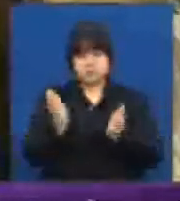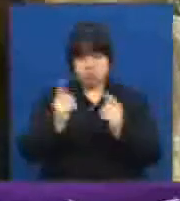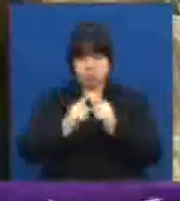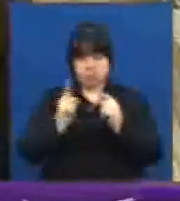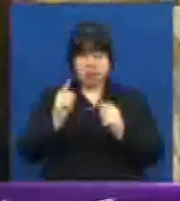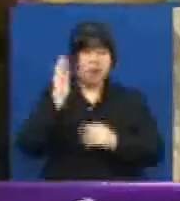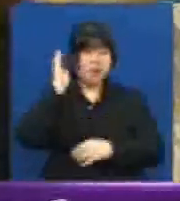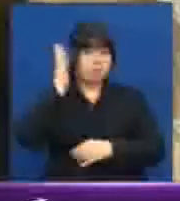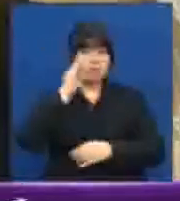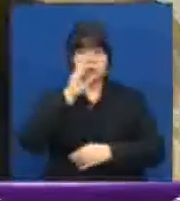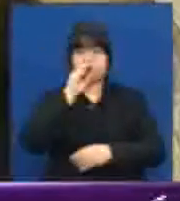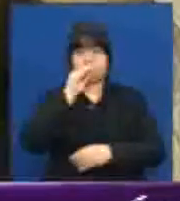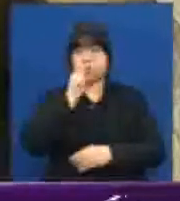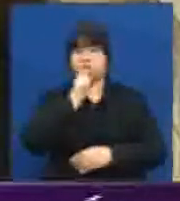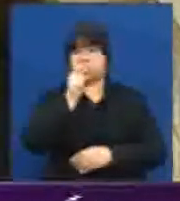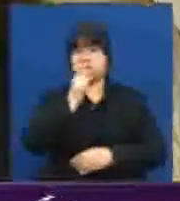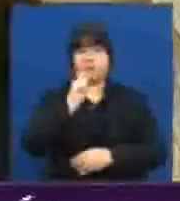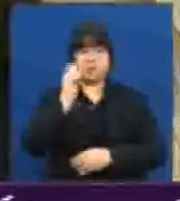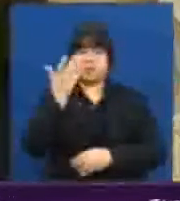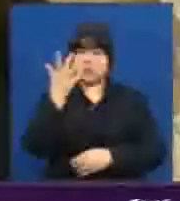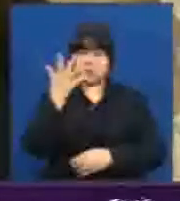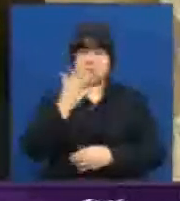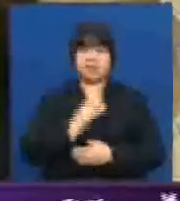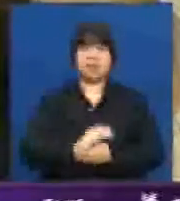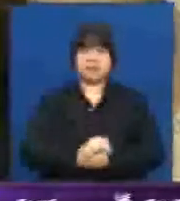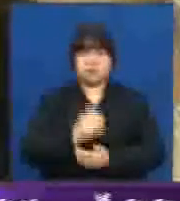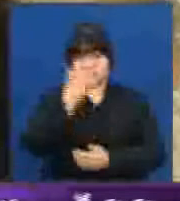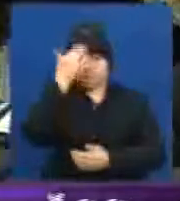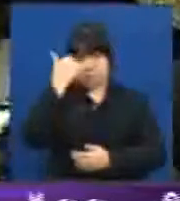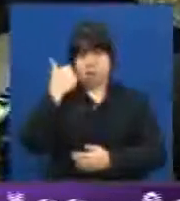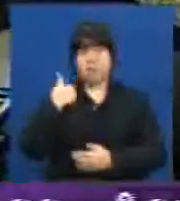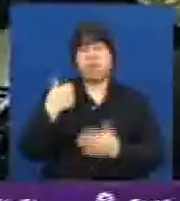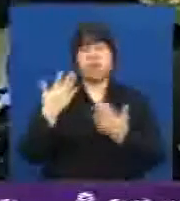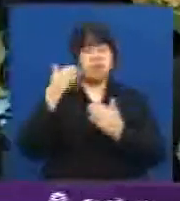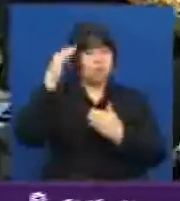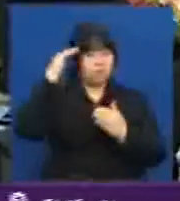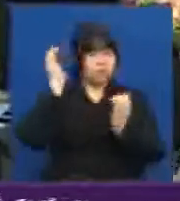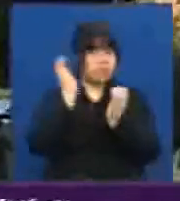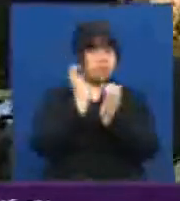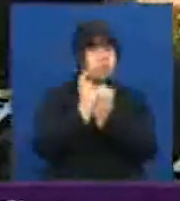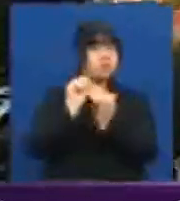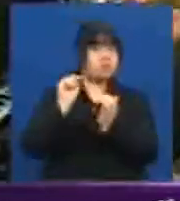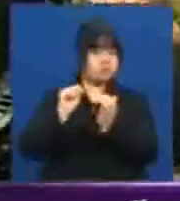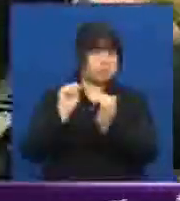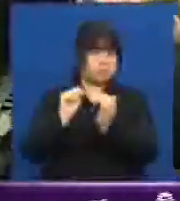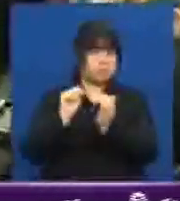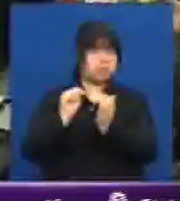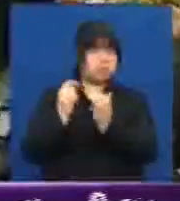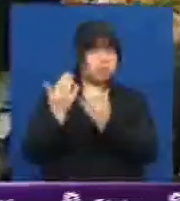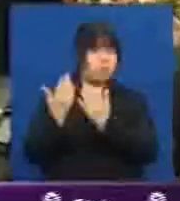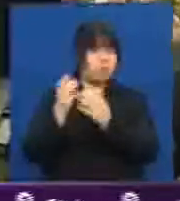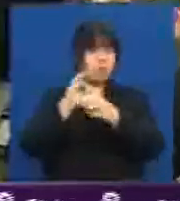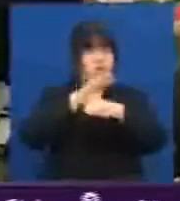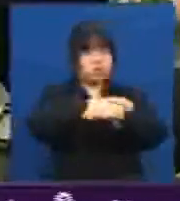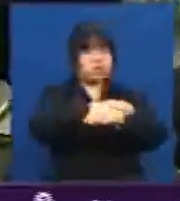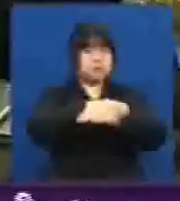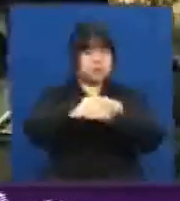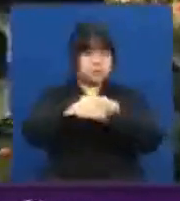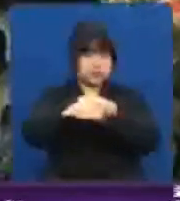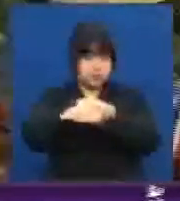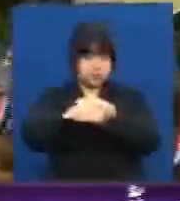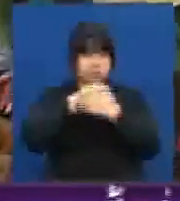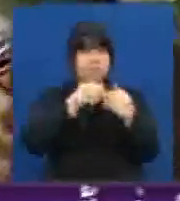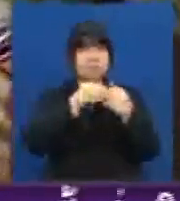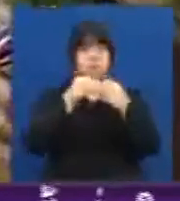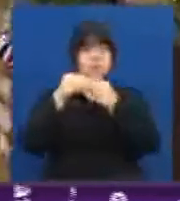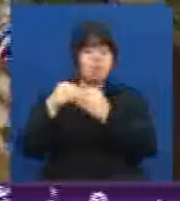นายวีระไม่ได้ให้สัมภาษณ์ใดๆนะคะเนื่องจากว่ามีพนักงานสอบสวนจากกองบังคับอีสานต่อกลับตามเข้าอายัดตัวเพื่อ